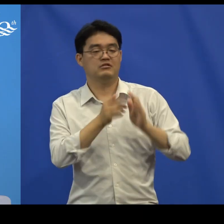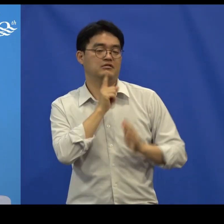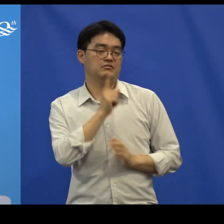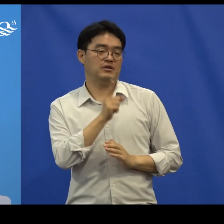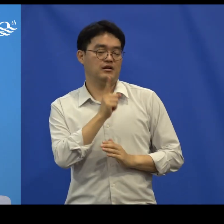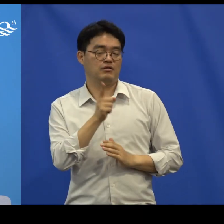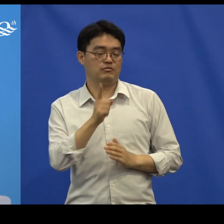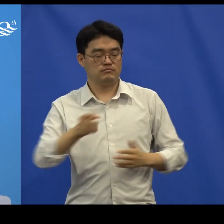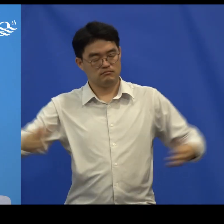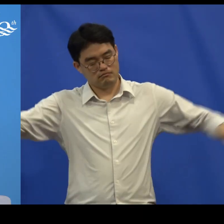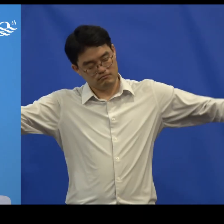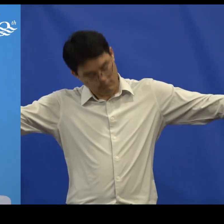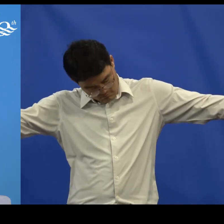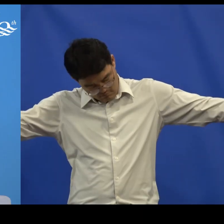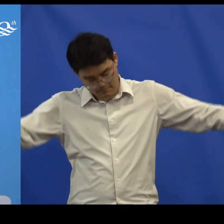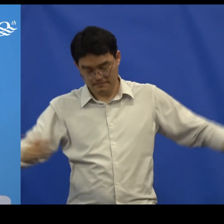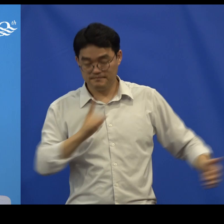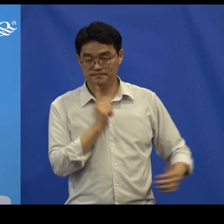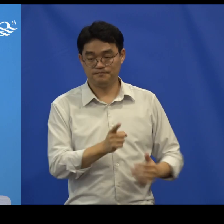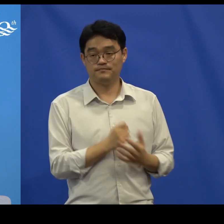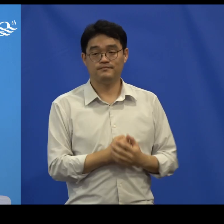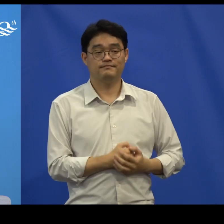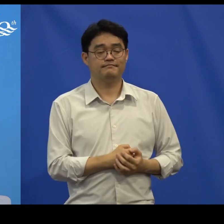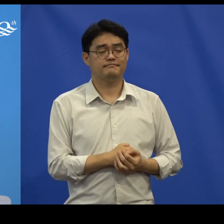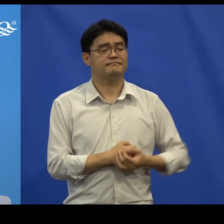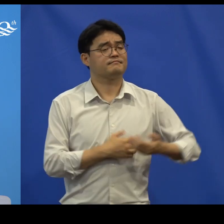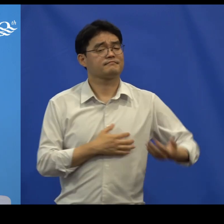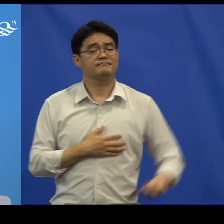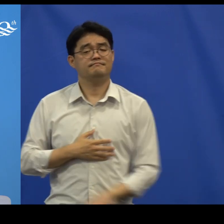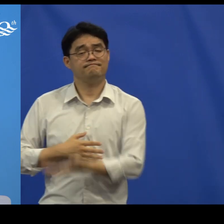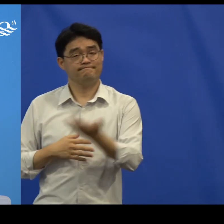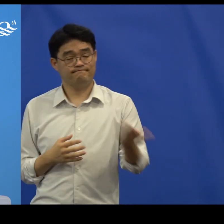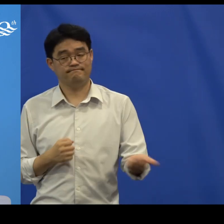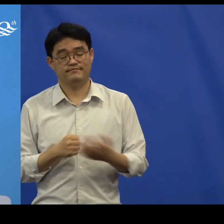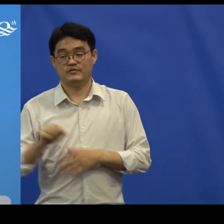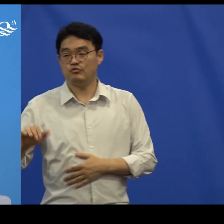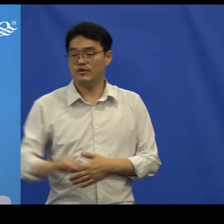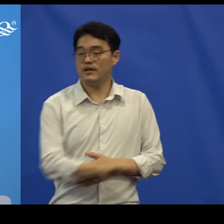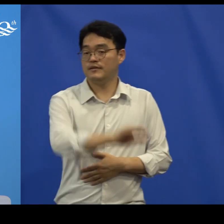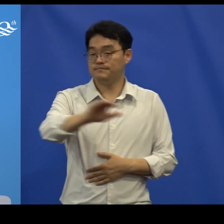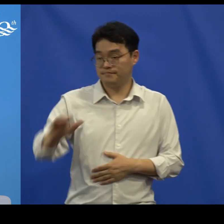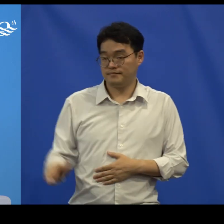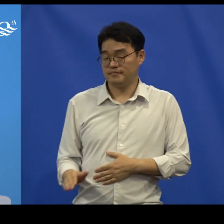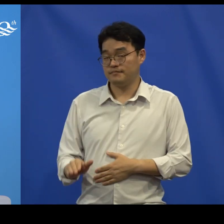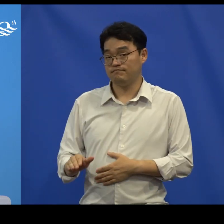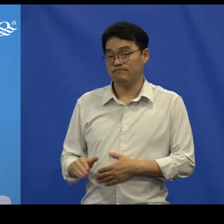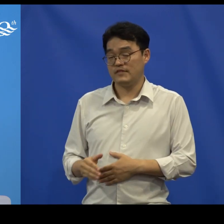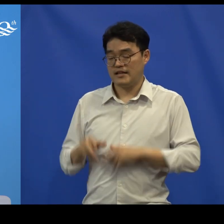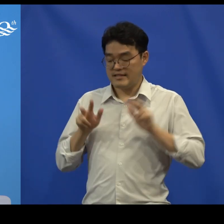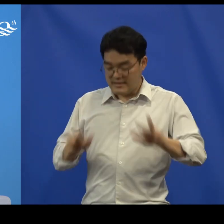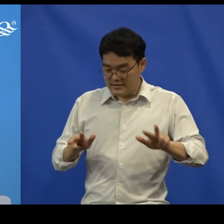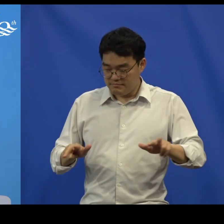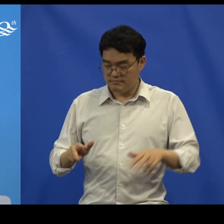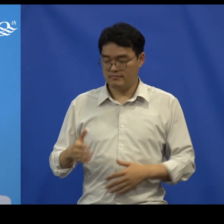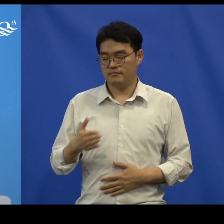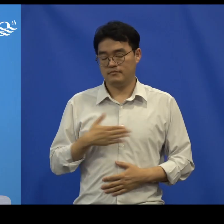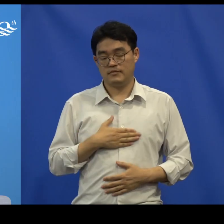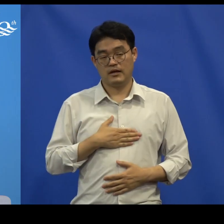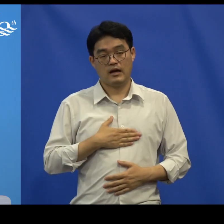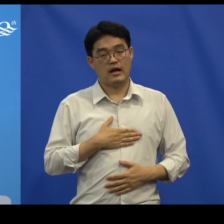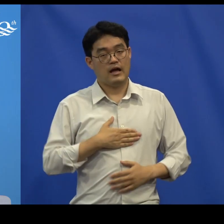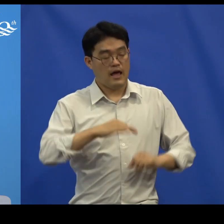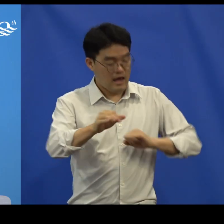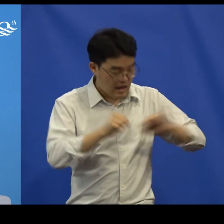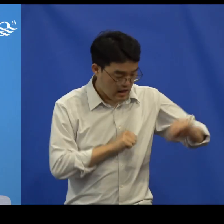그날에 우리에게 주어진 사명을 감당하는 그 자리에서 주님을 맞아야 돼요. 그래서 내가 뭘 하고 있느냐, 내가